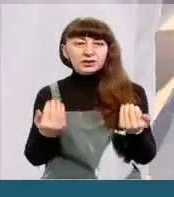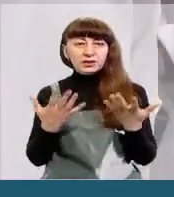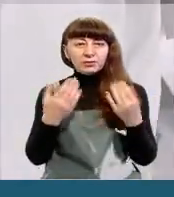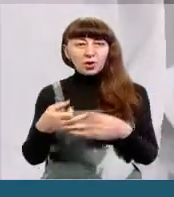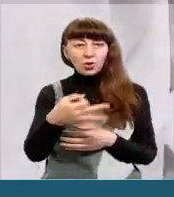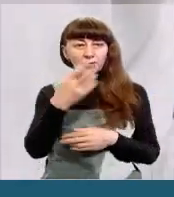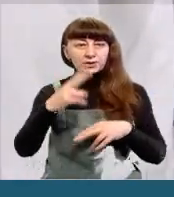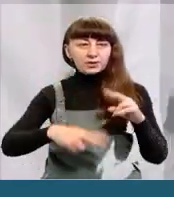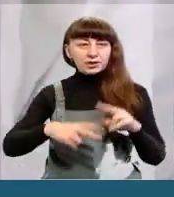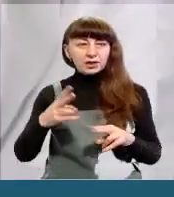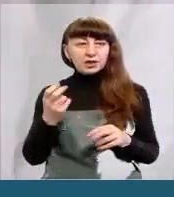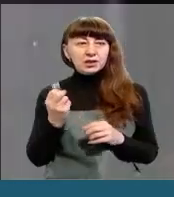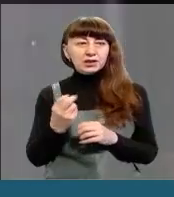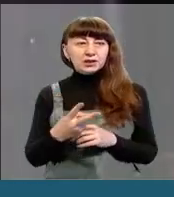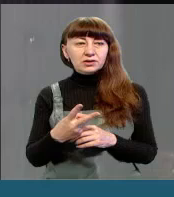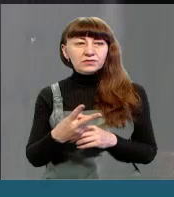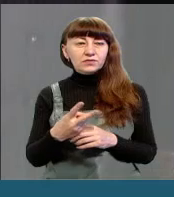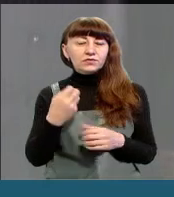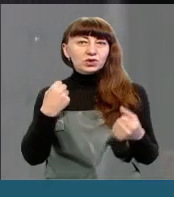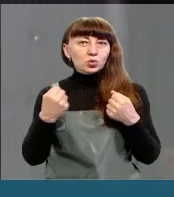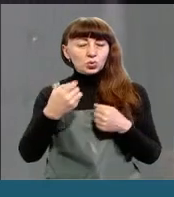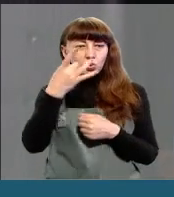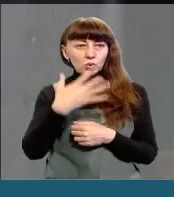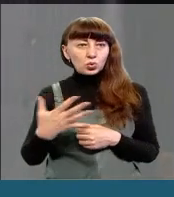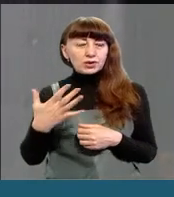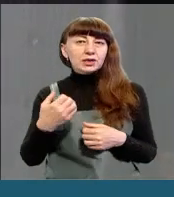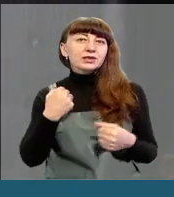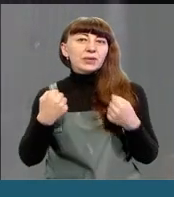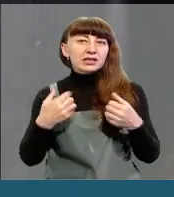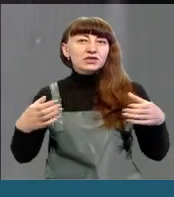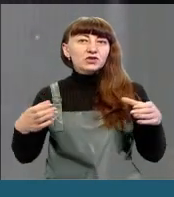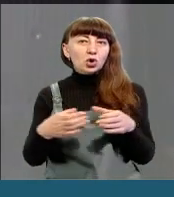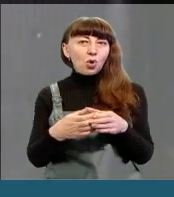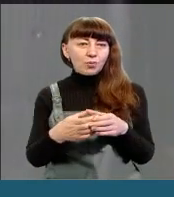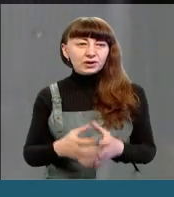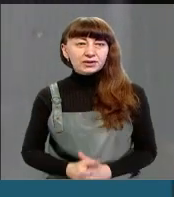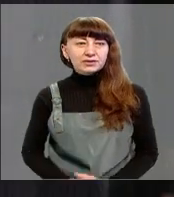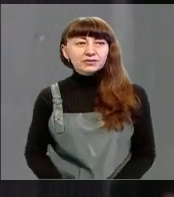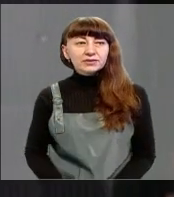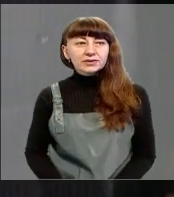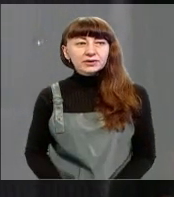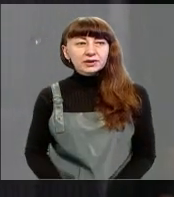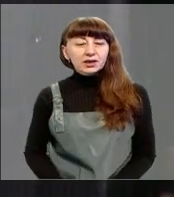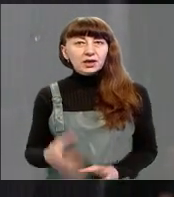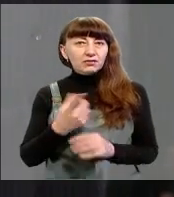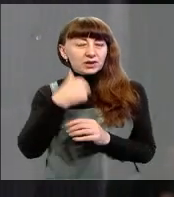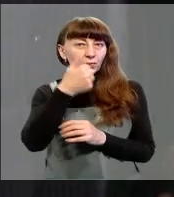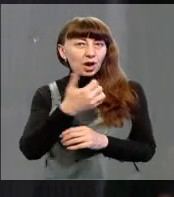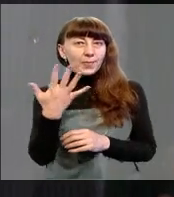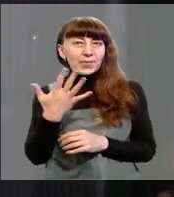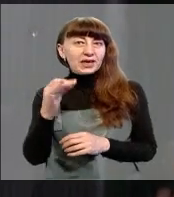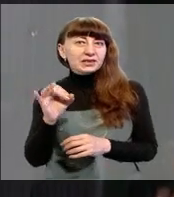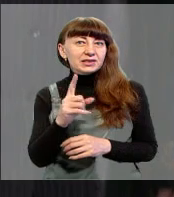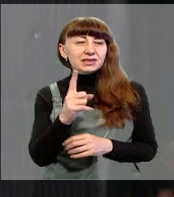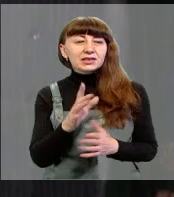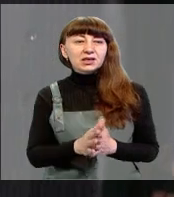Биыл соның 5-і пайдалануға берілген. Өңірлерімізде осындай керемет спорт комплекстердің пайда болуын барлығы сіздердің